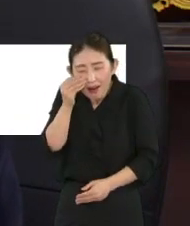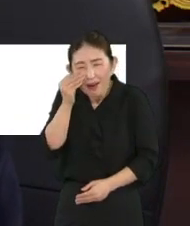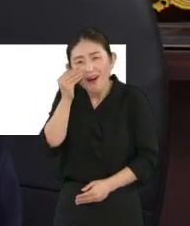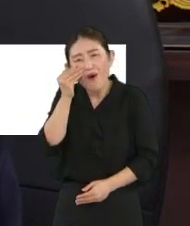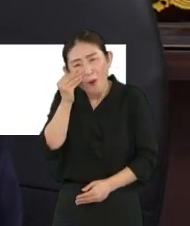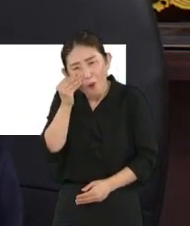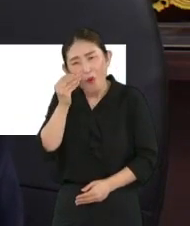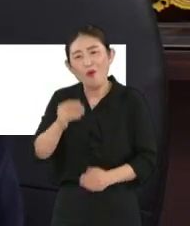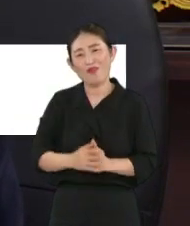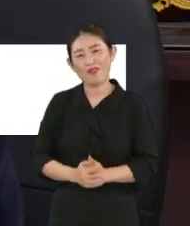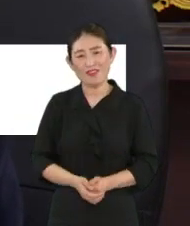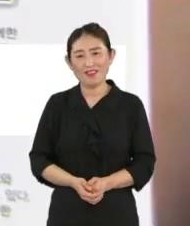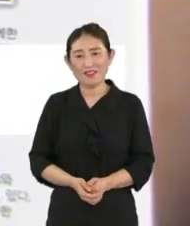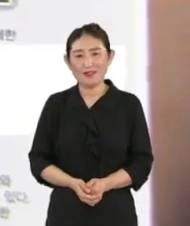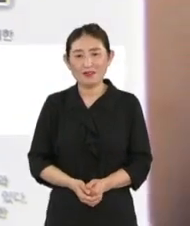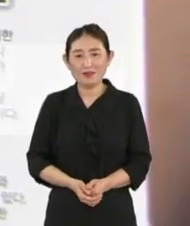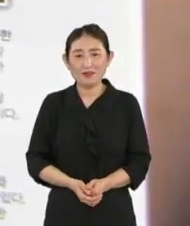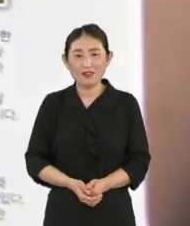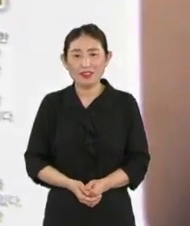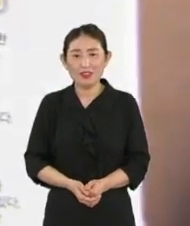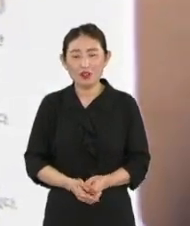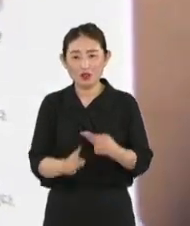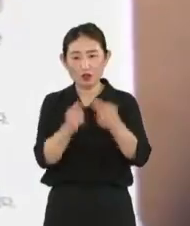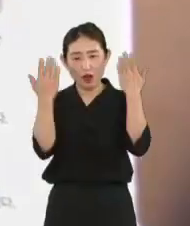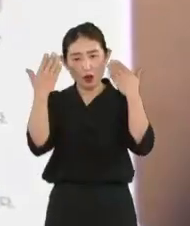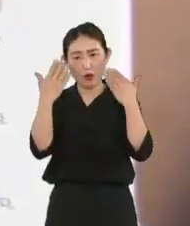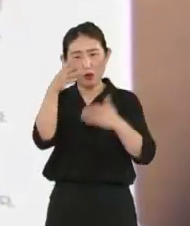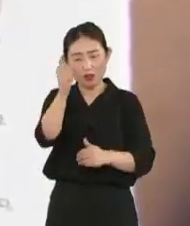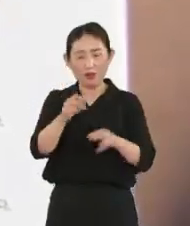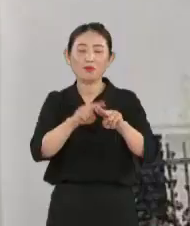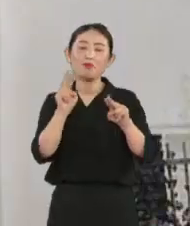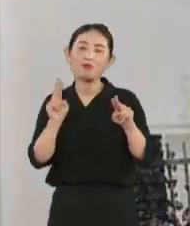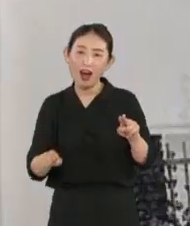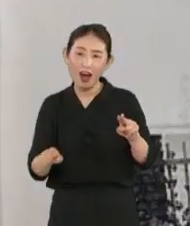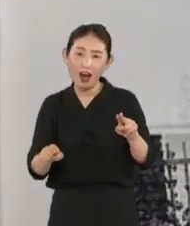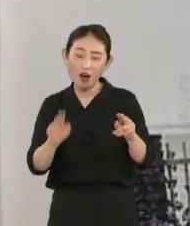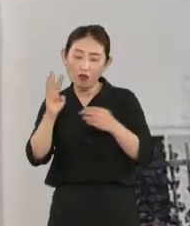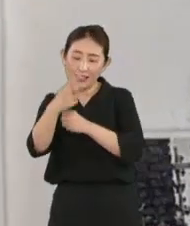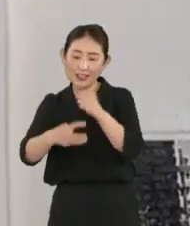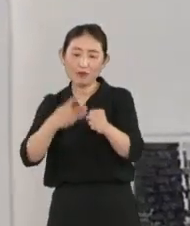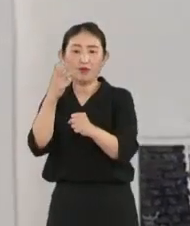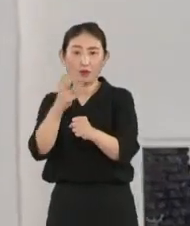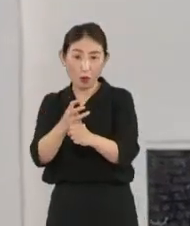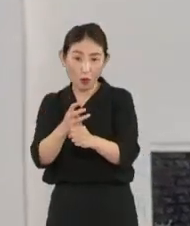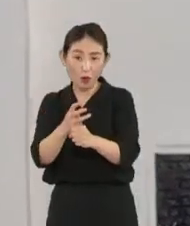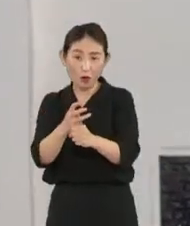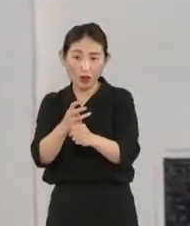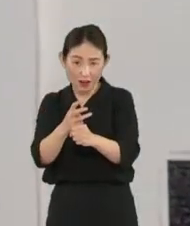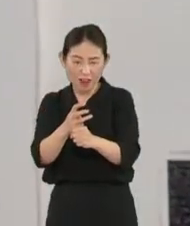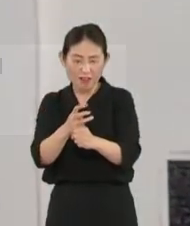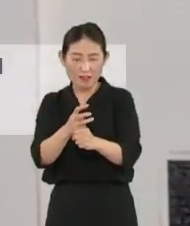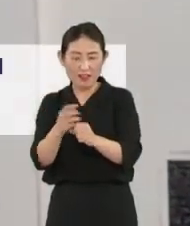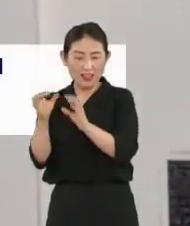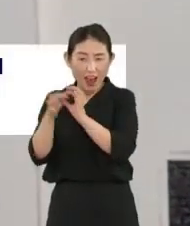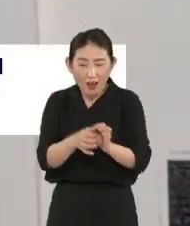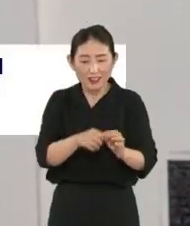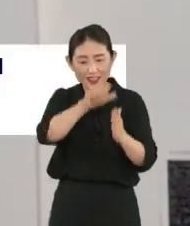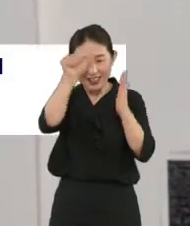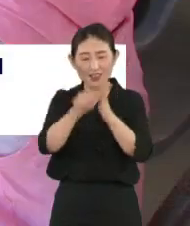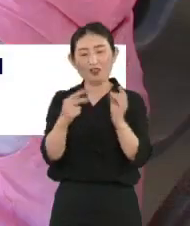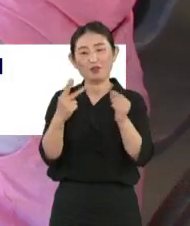그러나 줘 부러진 흠 당하죠 중학교 교장을 지낸 김 회장은 퇴직 이후 30년 가까이 더 바쁜 인생